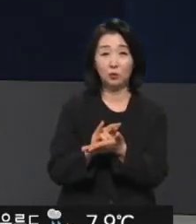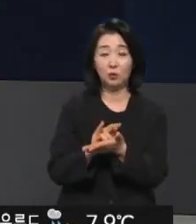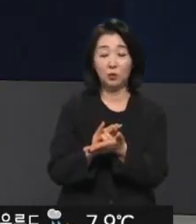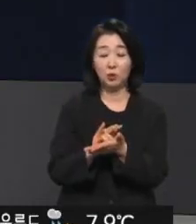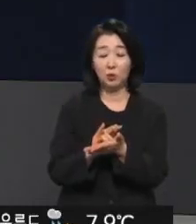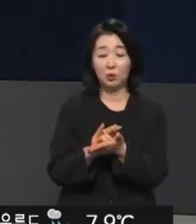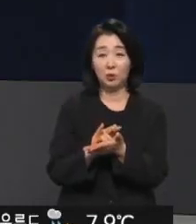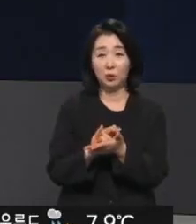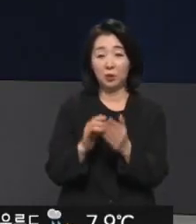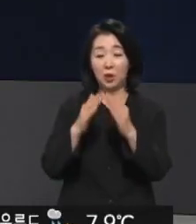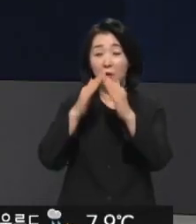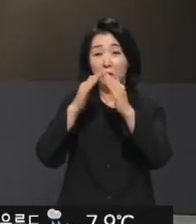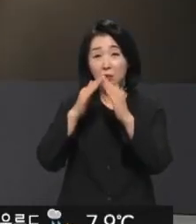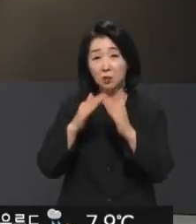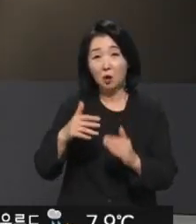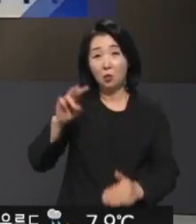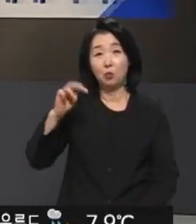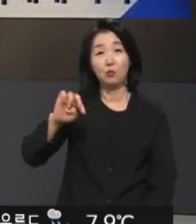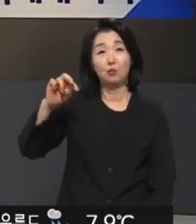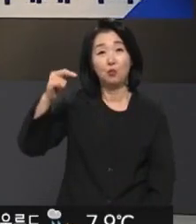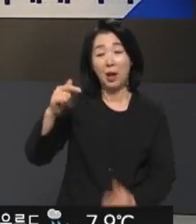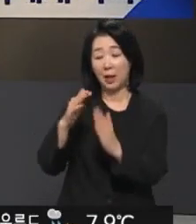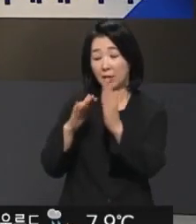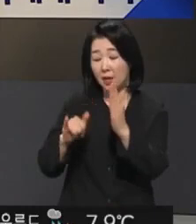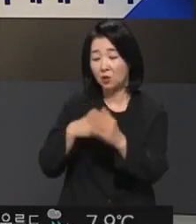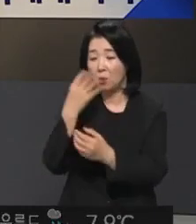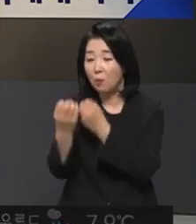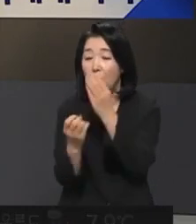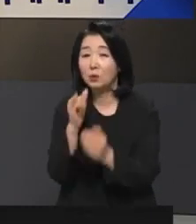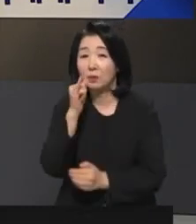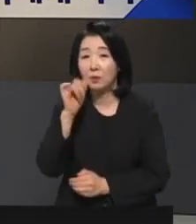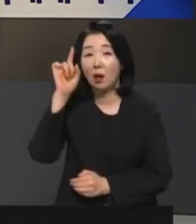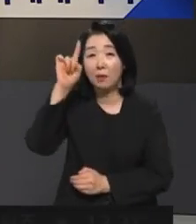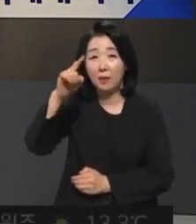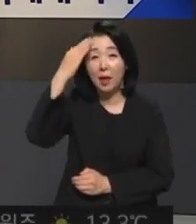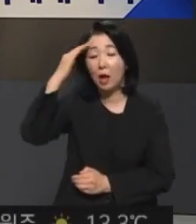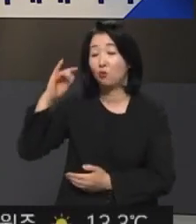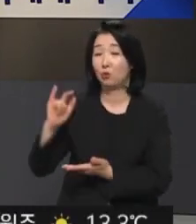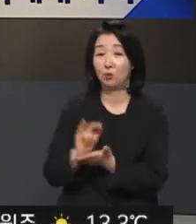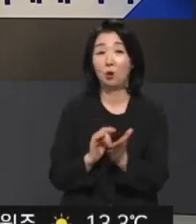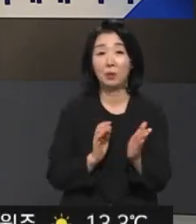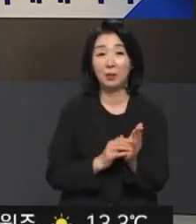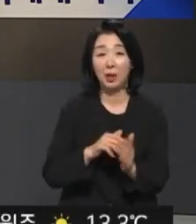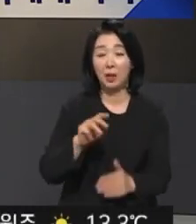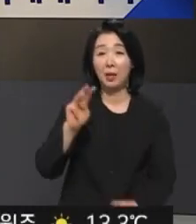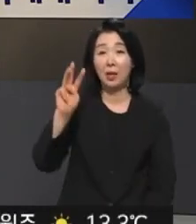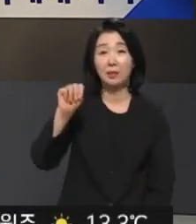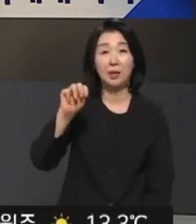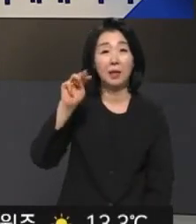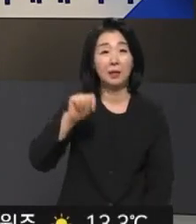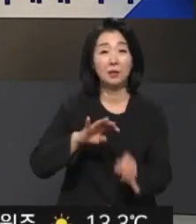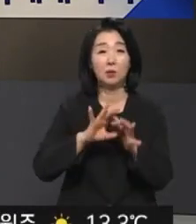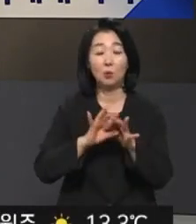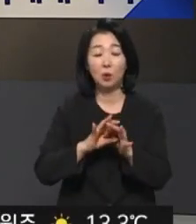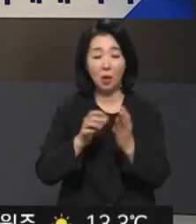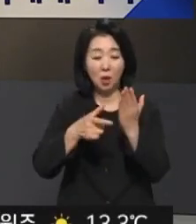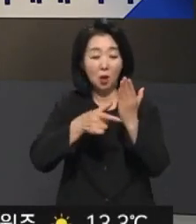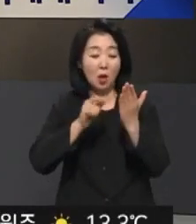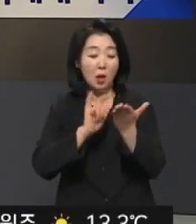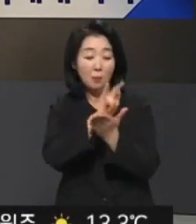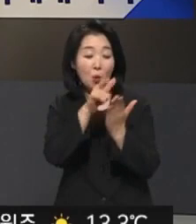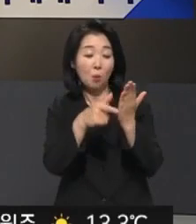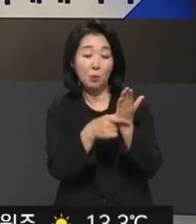일가 풍무전을 이어가던 전우원 씨가 내일 우리나라로 들어옵니다. 이 SNS를 통해 공개한 항공권 예매 내역에